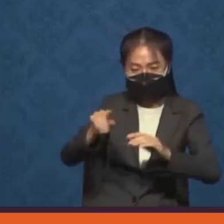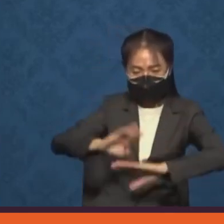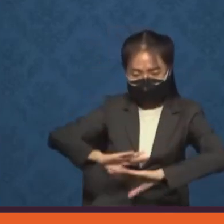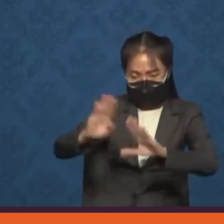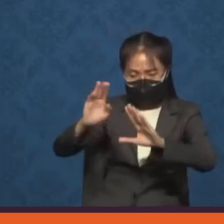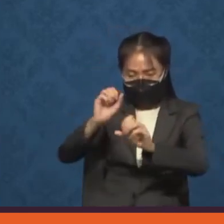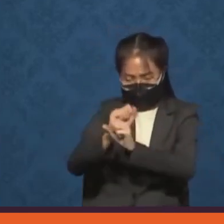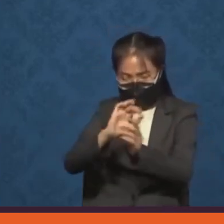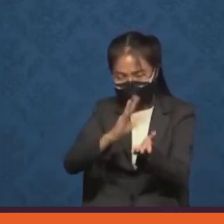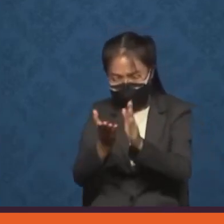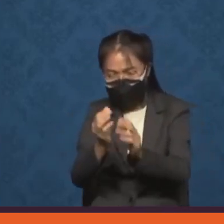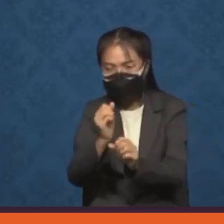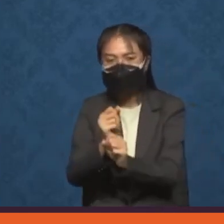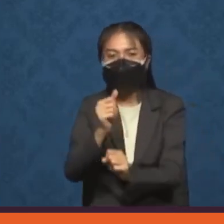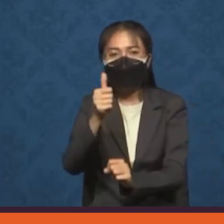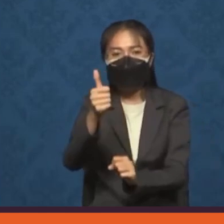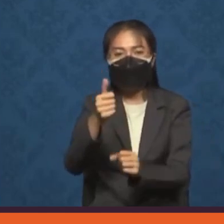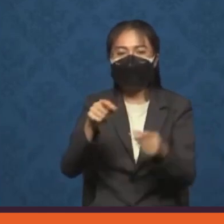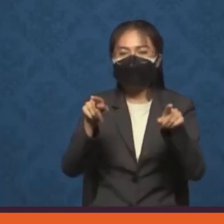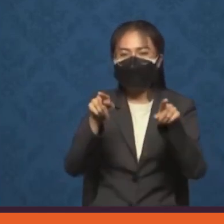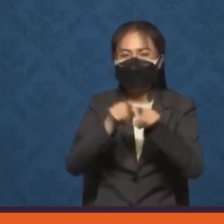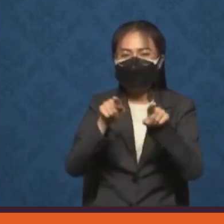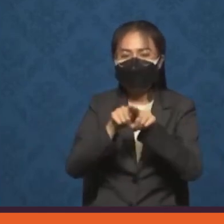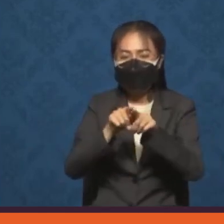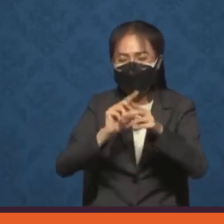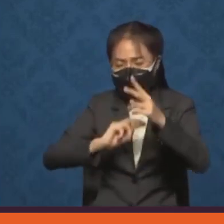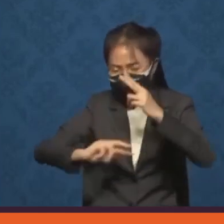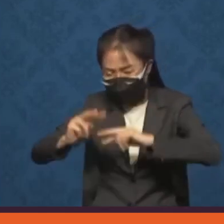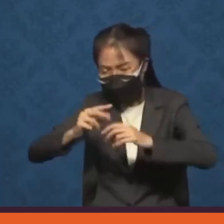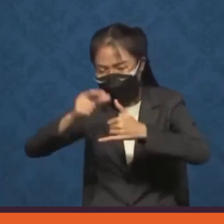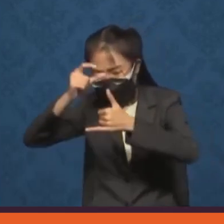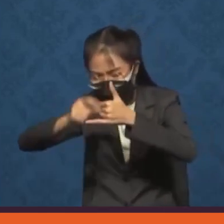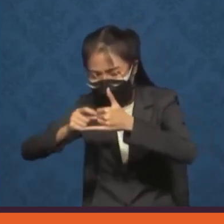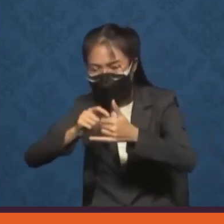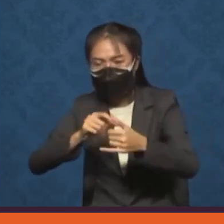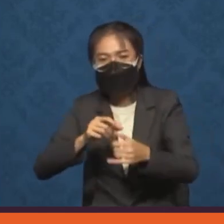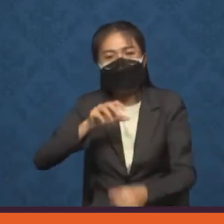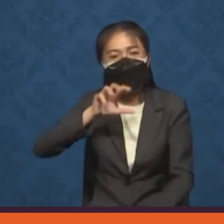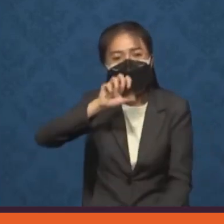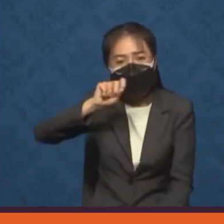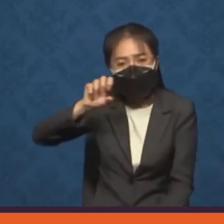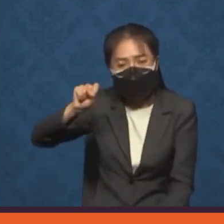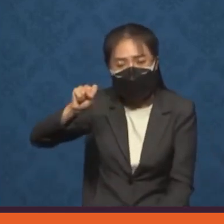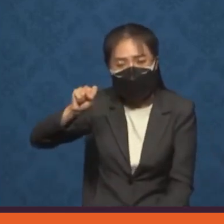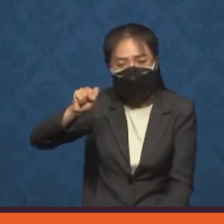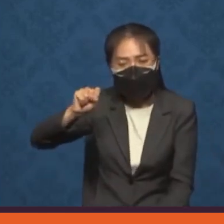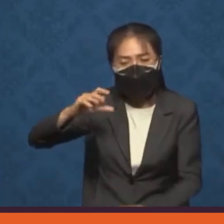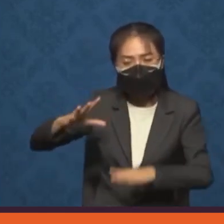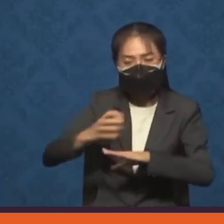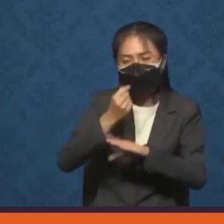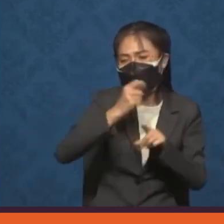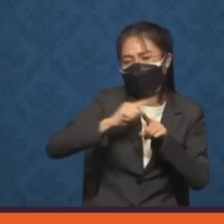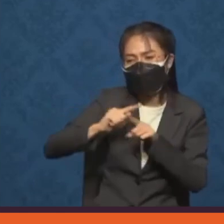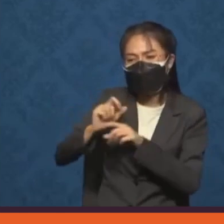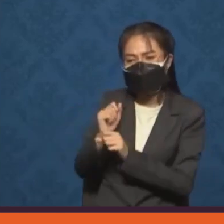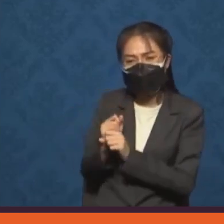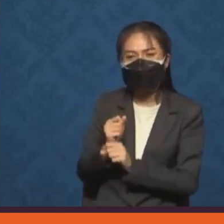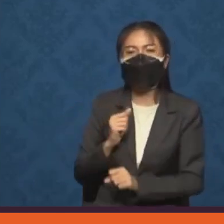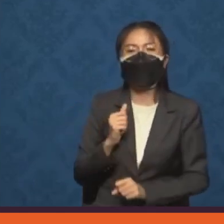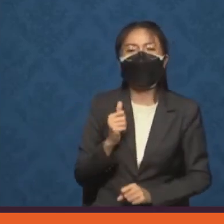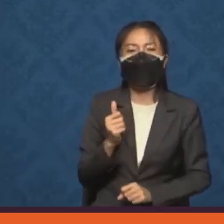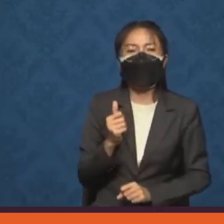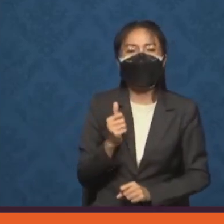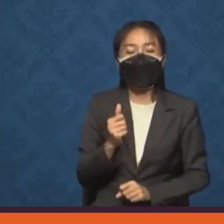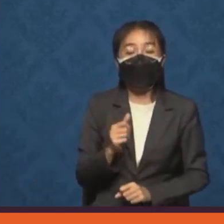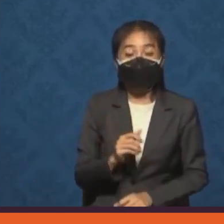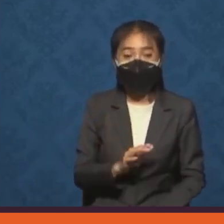รมนูญก็ยังมีอำนาจวินิจฉัยคุณสมบัติลักษณะต้องห้ามส.ส.นักการเมืองอีกจำนวนมากดังนั้นที่ท่านถามว่าอ้าวถ้